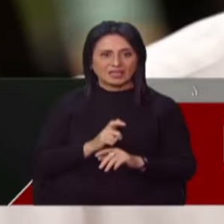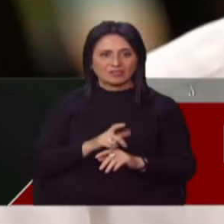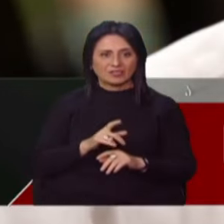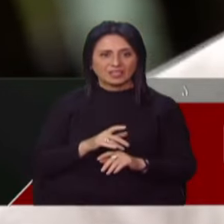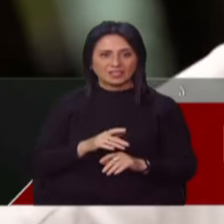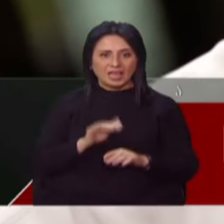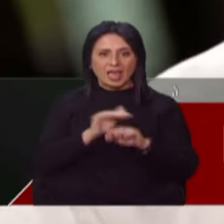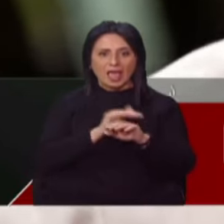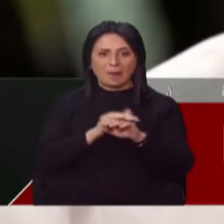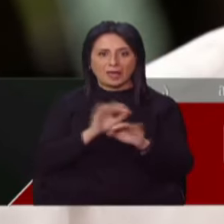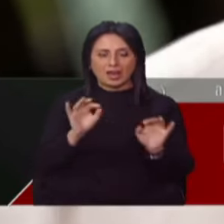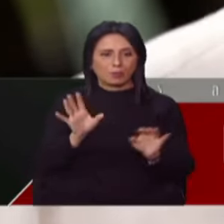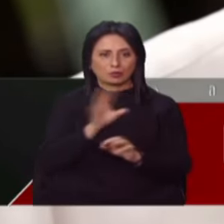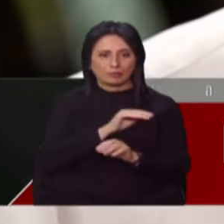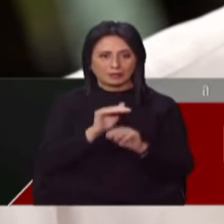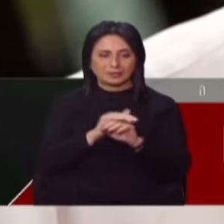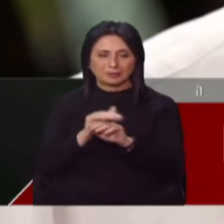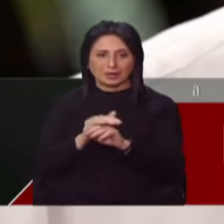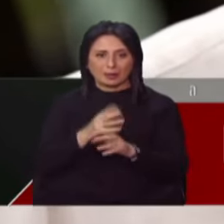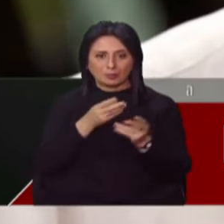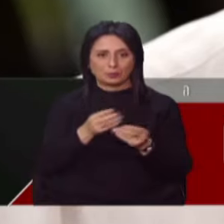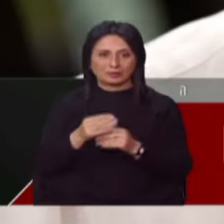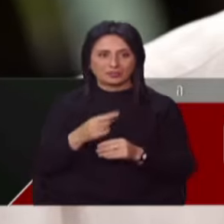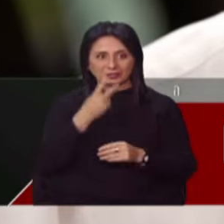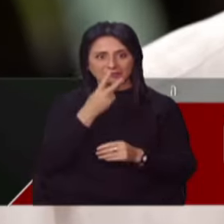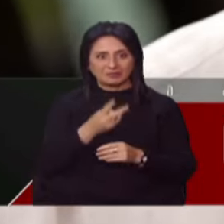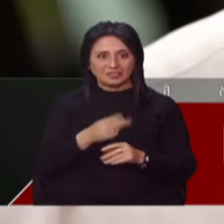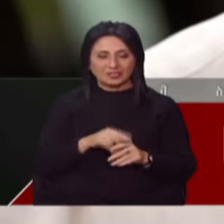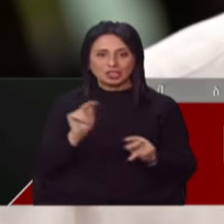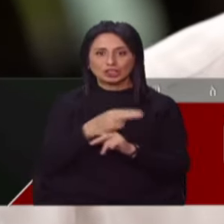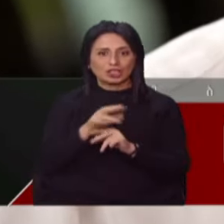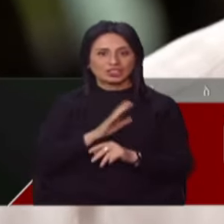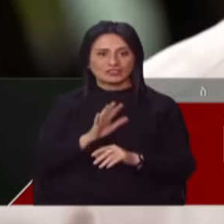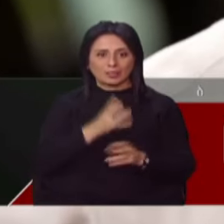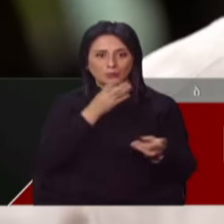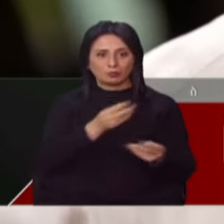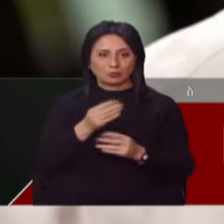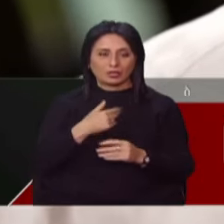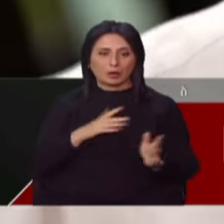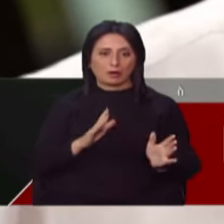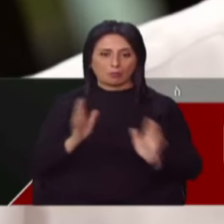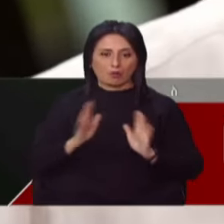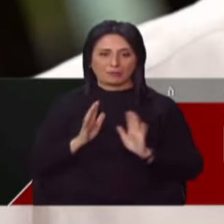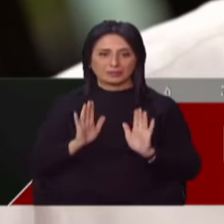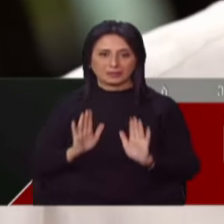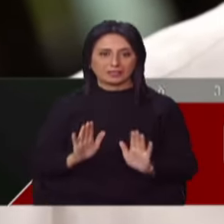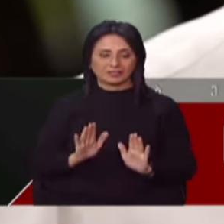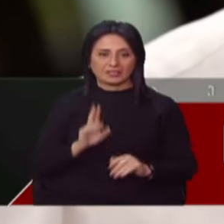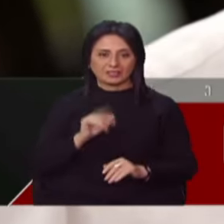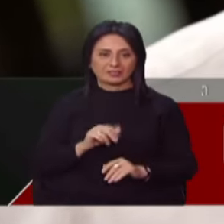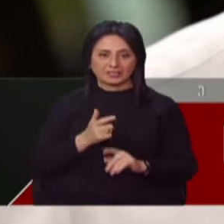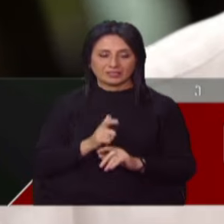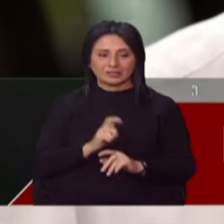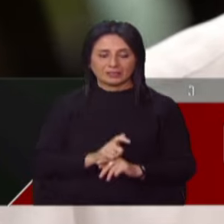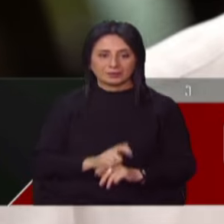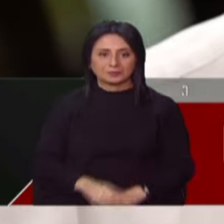ძალიან ეფერებოდა ორკესტრს და შესაბამისად შენიშნები თითქმის არ ქონია. ჩვენც განსაკუთრებით მოემზადეთ ამ დღისთვის და